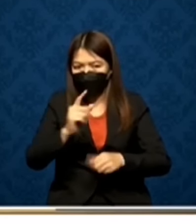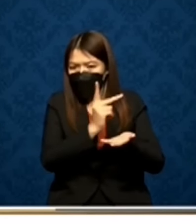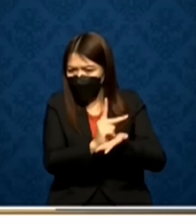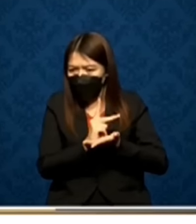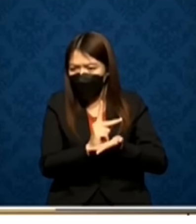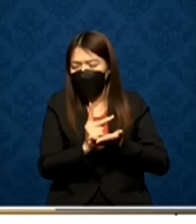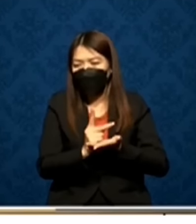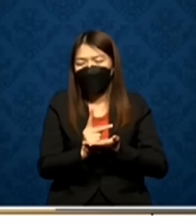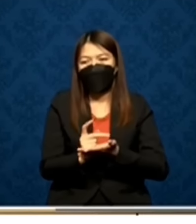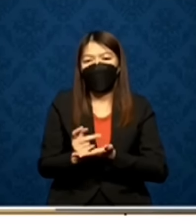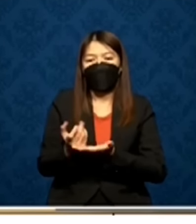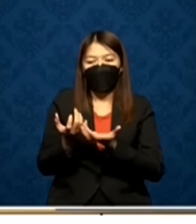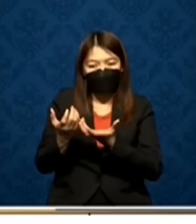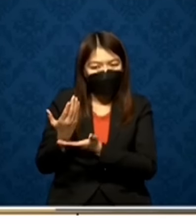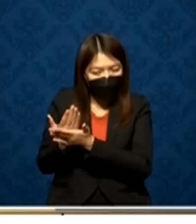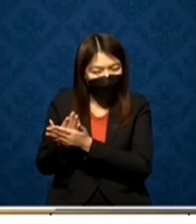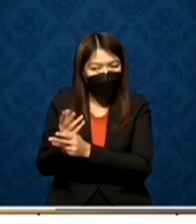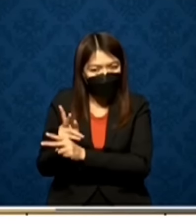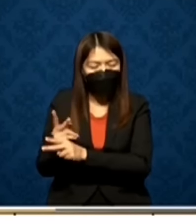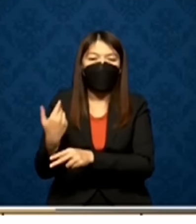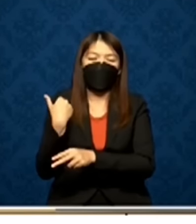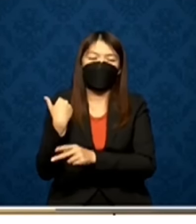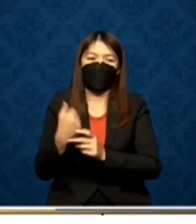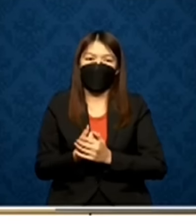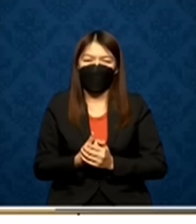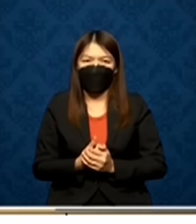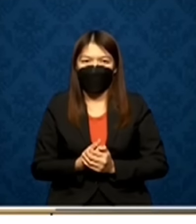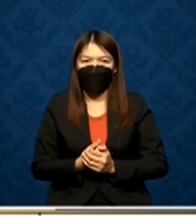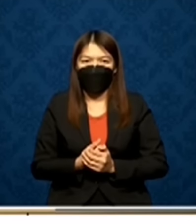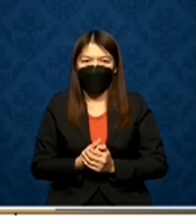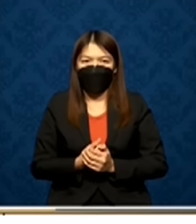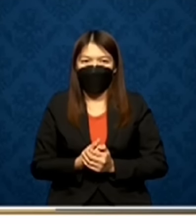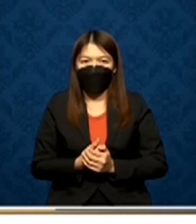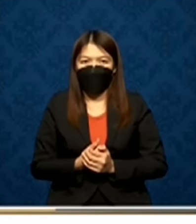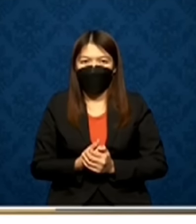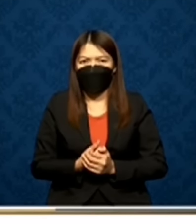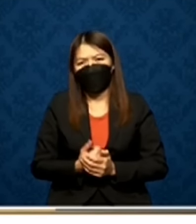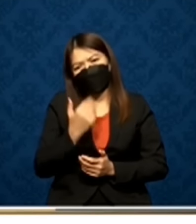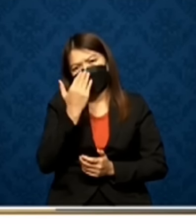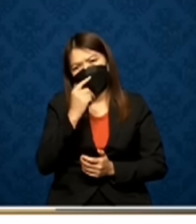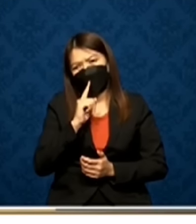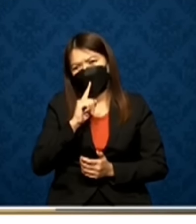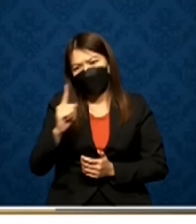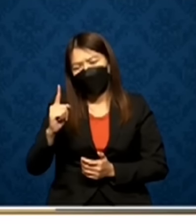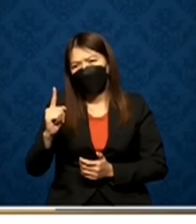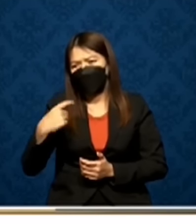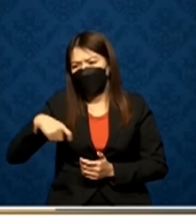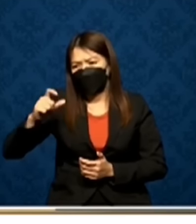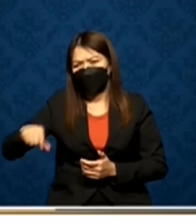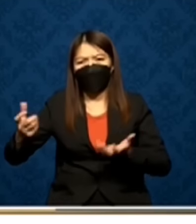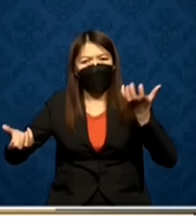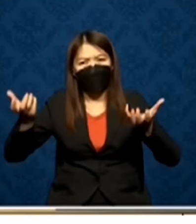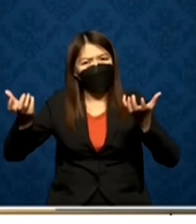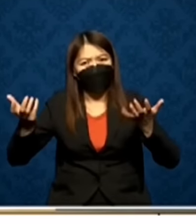ยู่เนี่ยอันนี้คือทำไมถึงได้ไม่ไปฟ้องศาลยุติธรรม